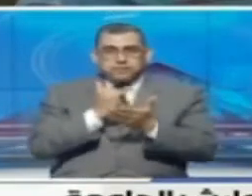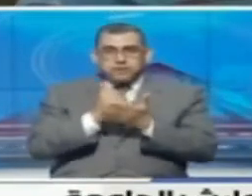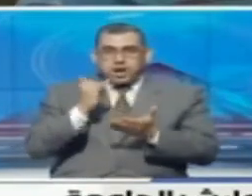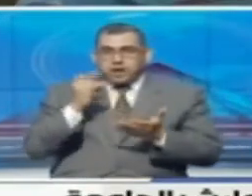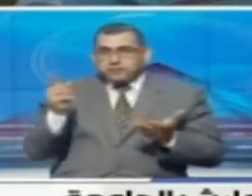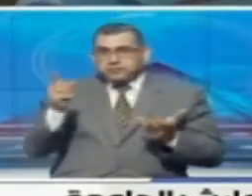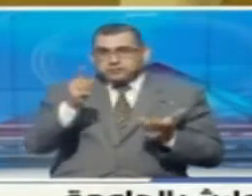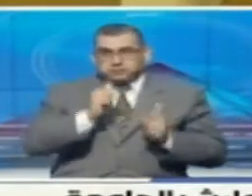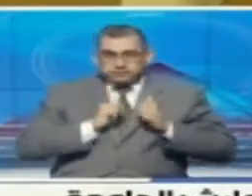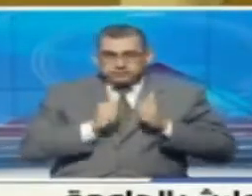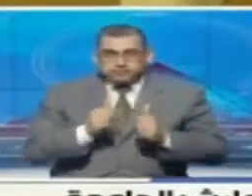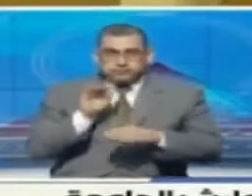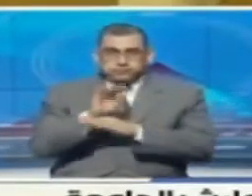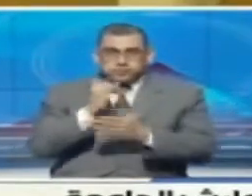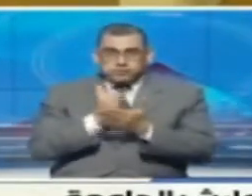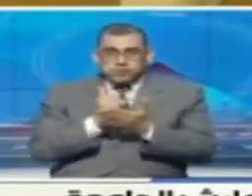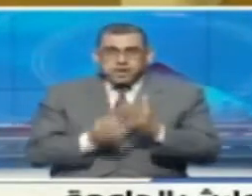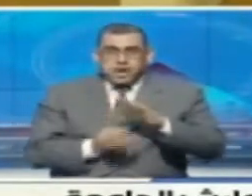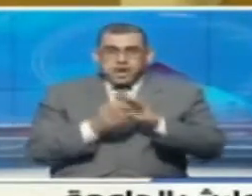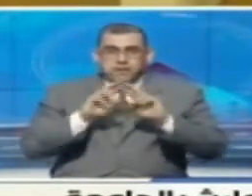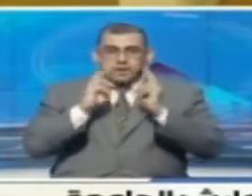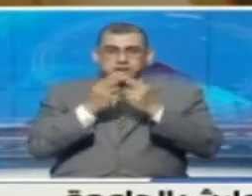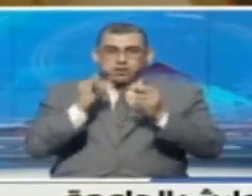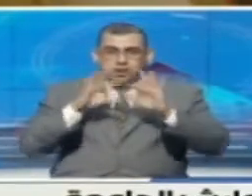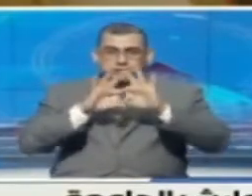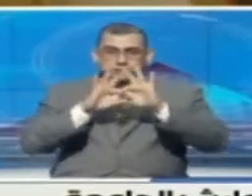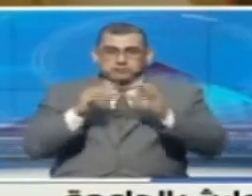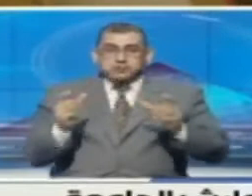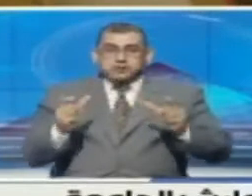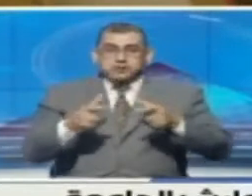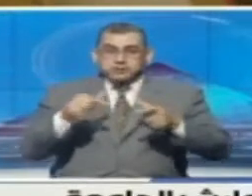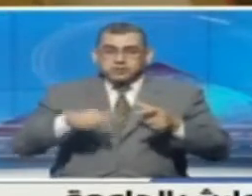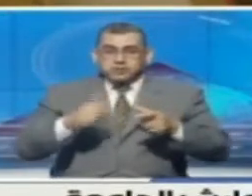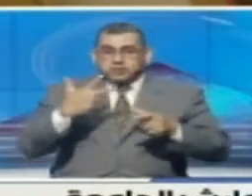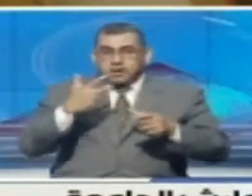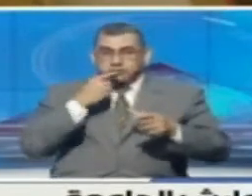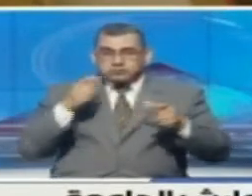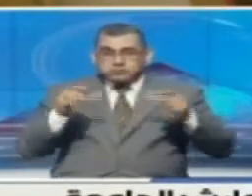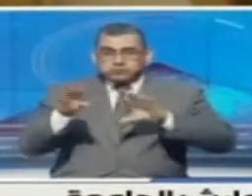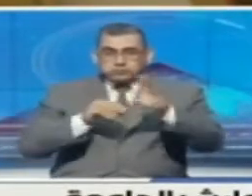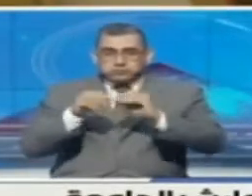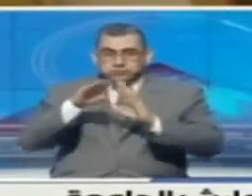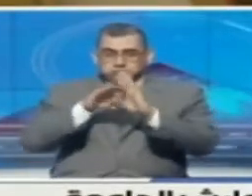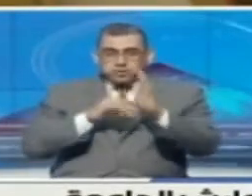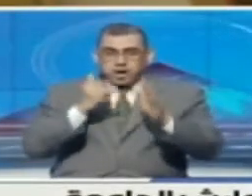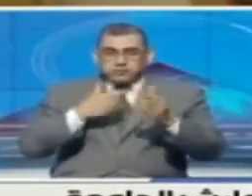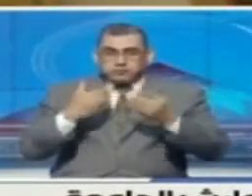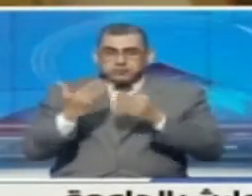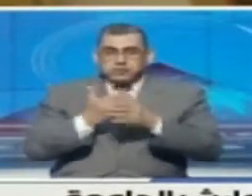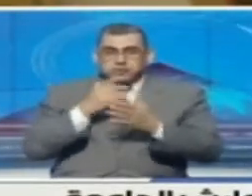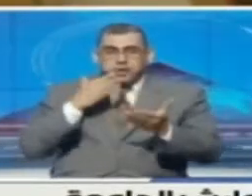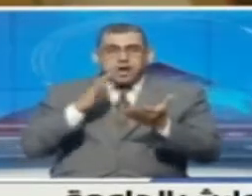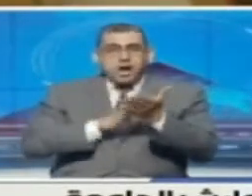العربية تحت رعاية الجامعة العربية. الاجتماع الثالث لآلية التنسيق العربية للحد من مخاطر